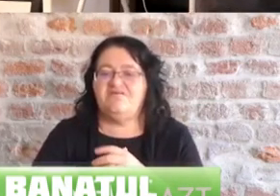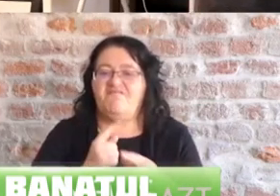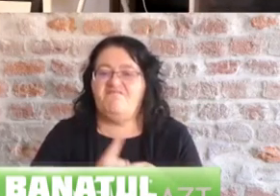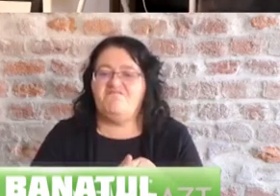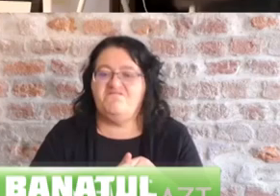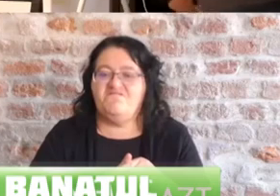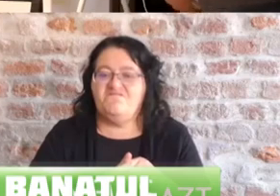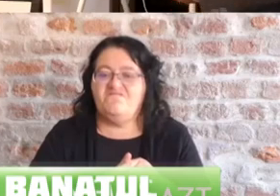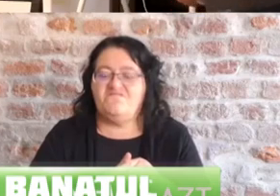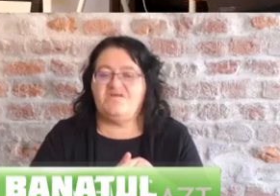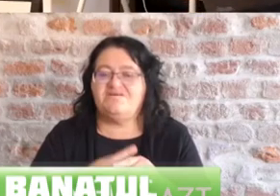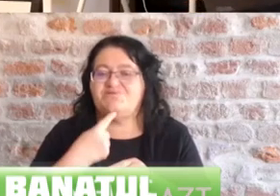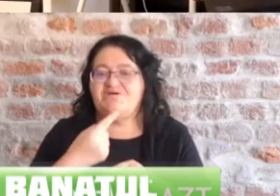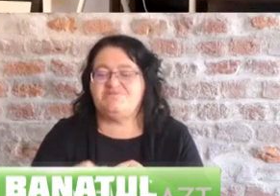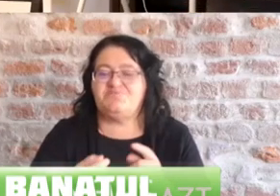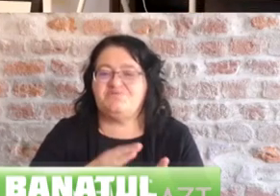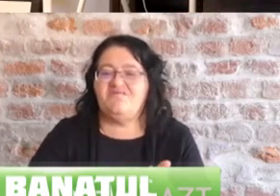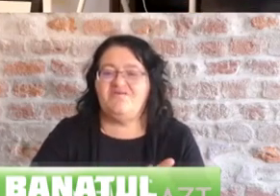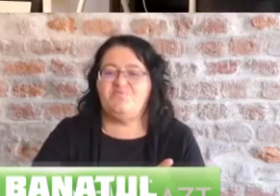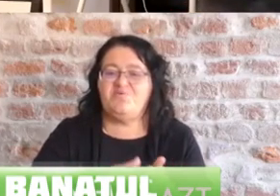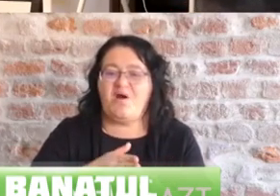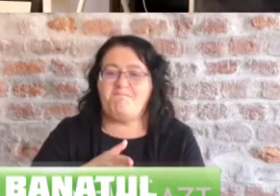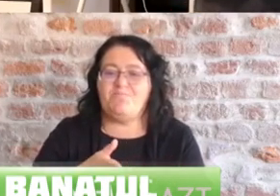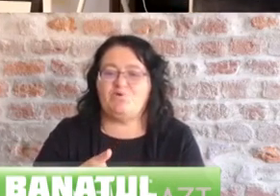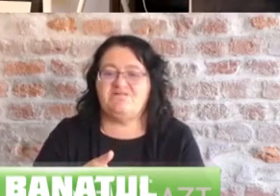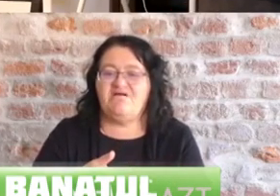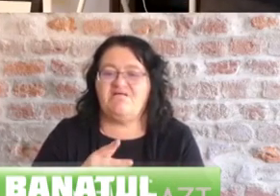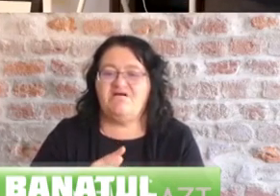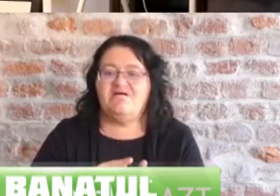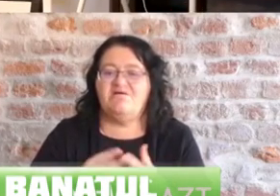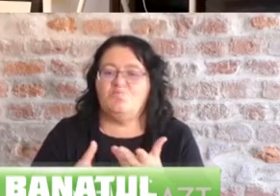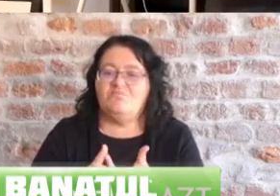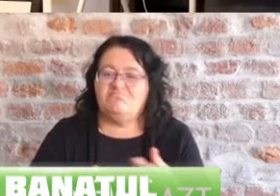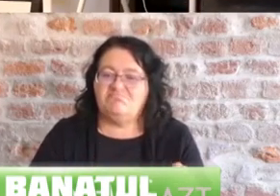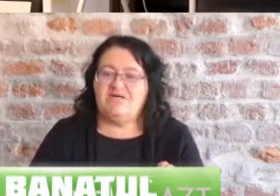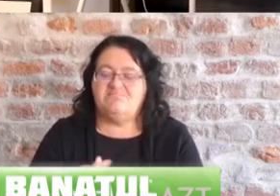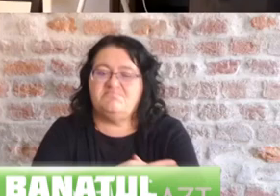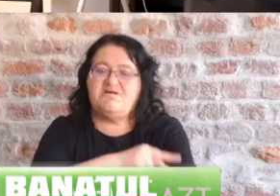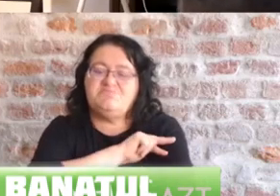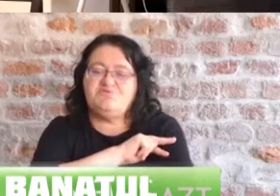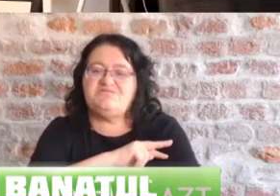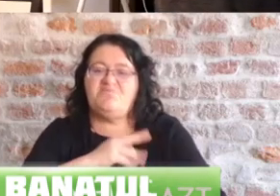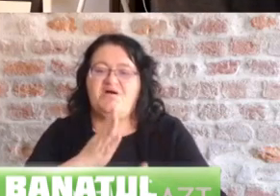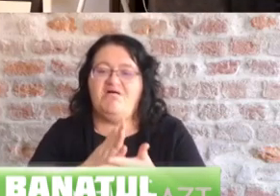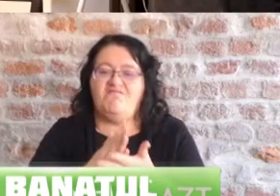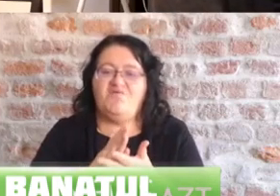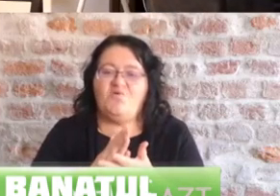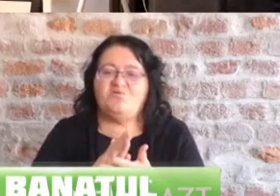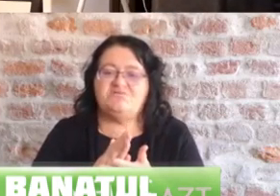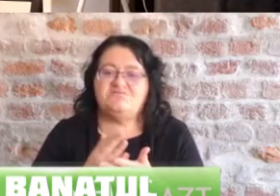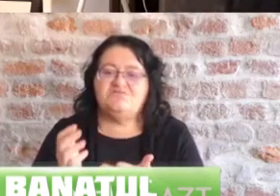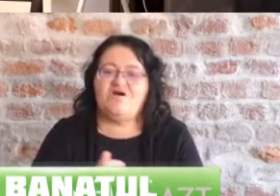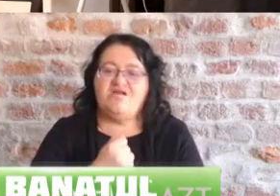ați expus, și anume faptul că abordarea sensibilă și cu responsabilitate până la urmă a fost cea care